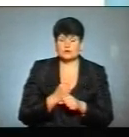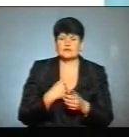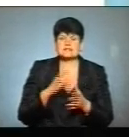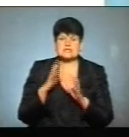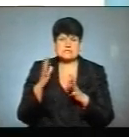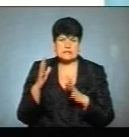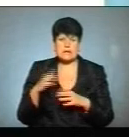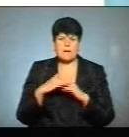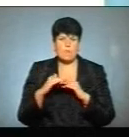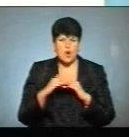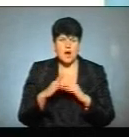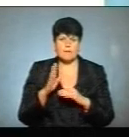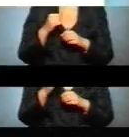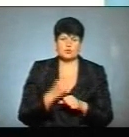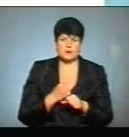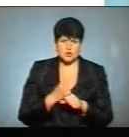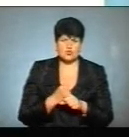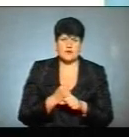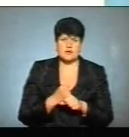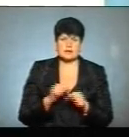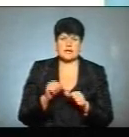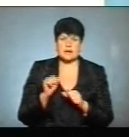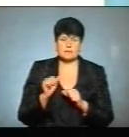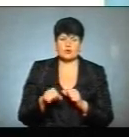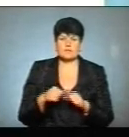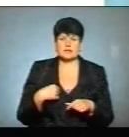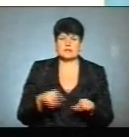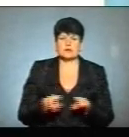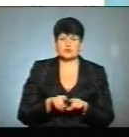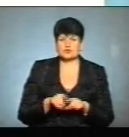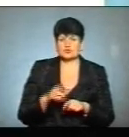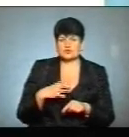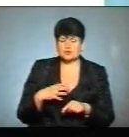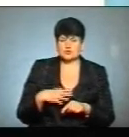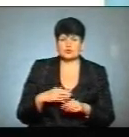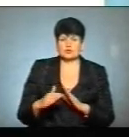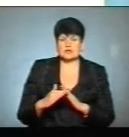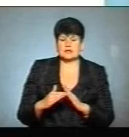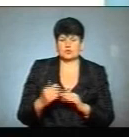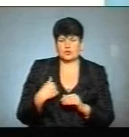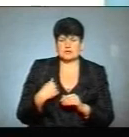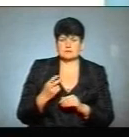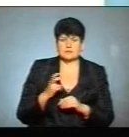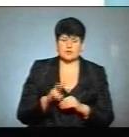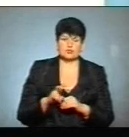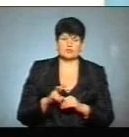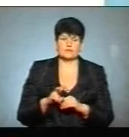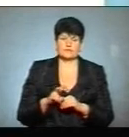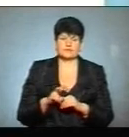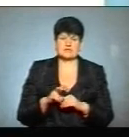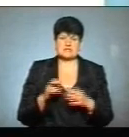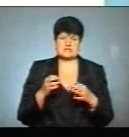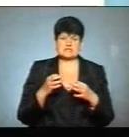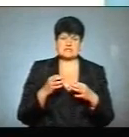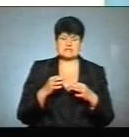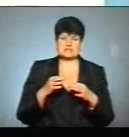поля, будуть працювати. Крім того, також ми очікуємо, що до нас, можливо, поступлять вакансії з східних наших регіонів,